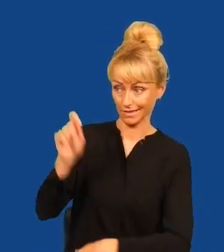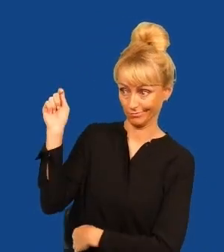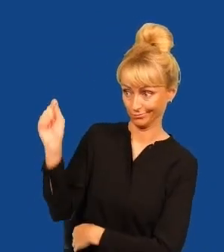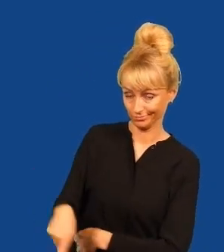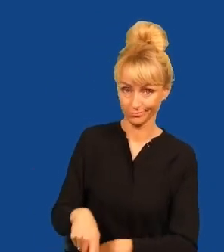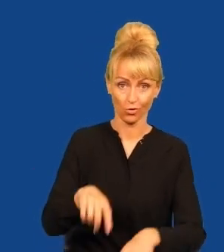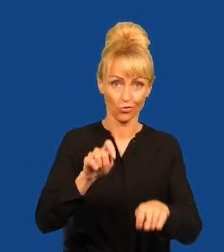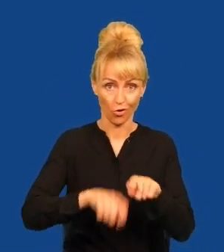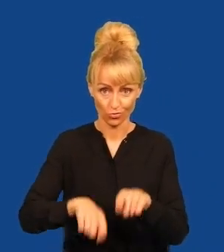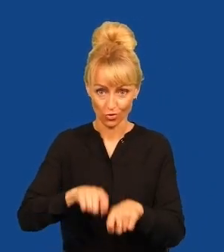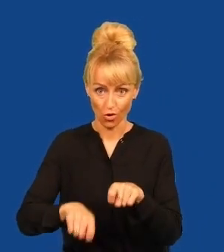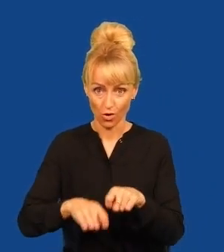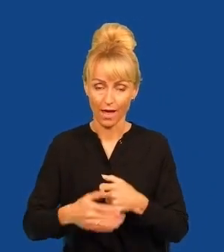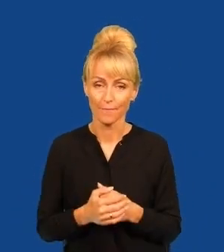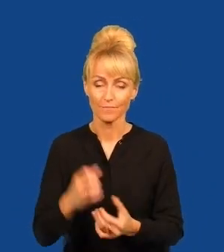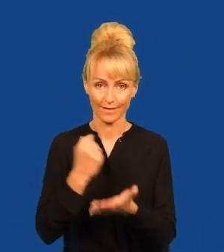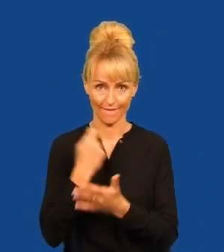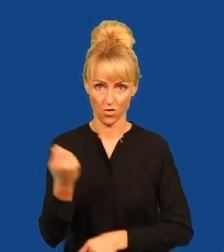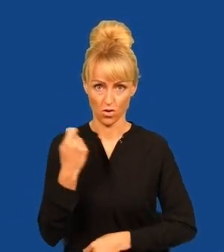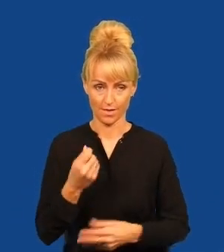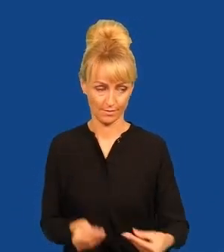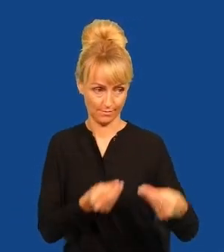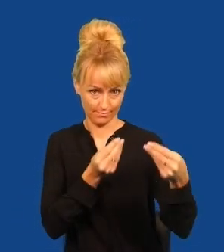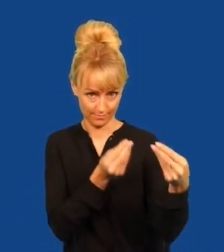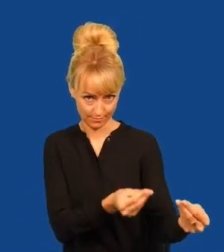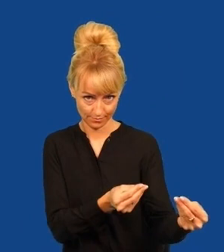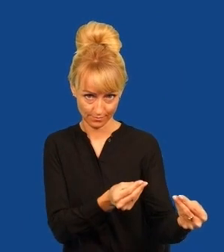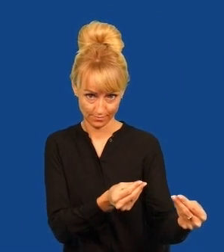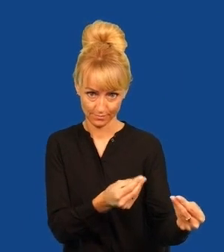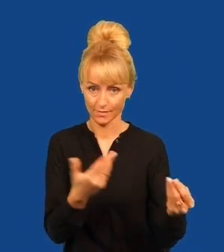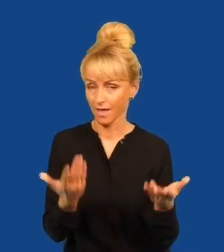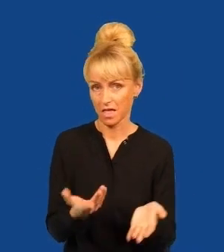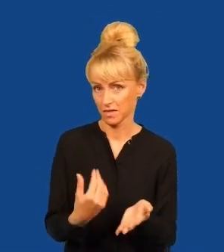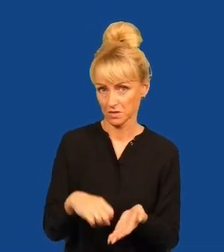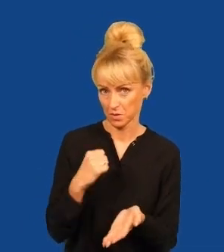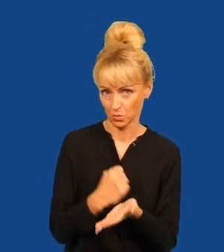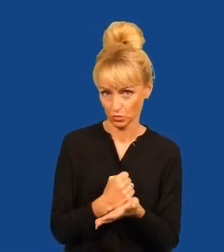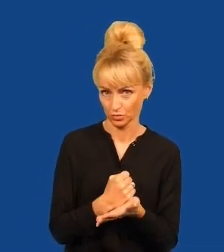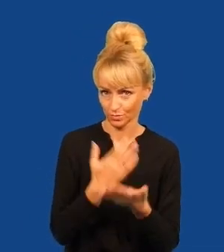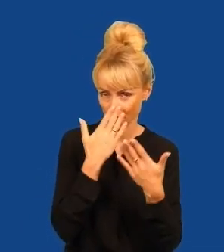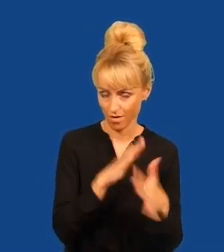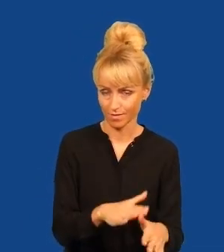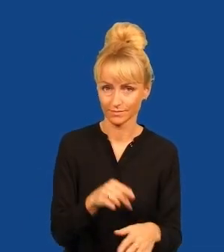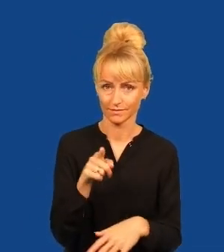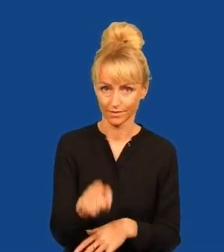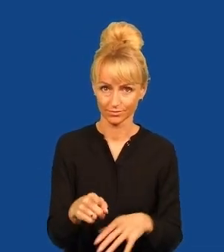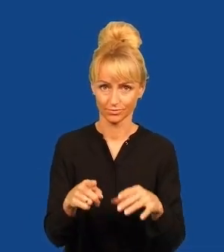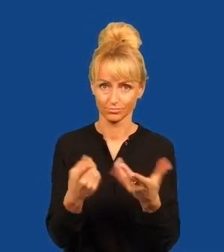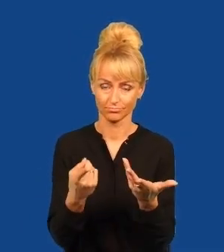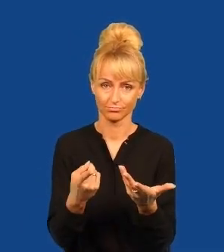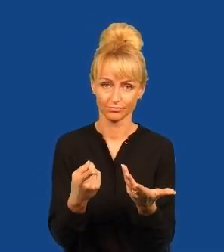jest nieważne badanie techniczne albo prawo jazdy, czy tam ubezpieczenie. Chcemy pokazywać, dlatego to już wcześniej